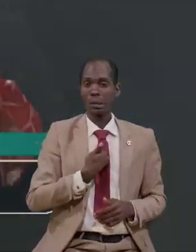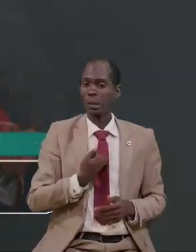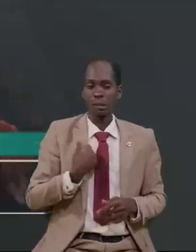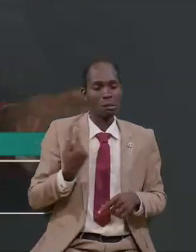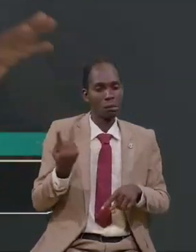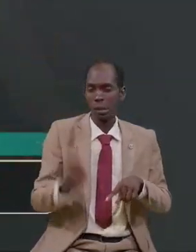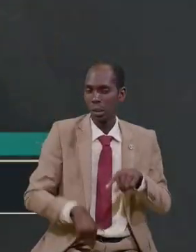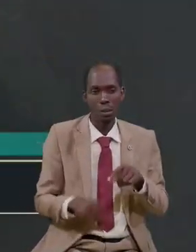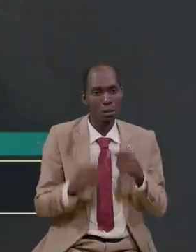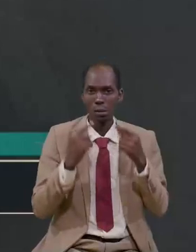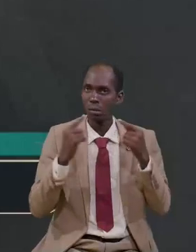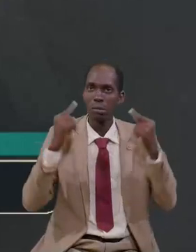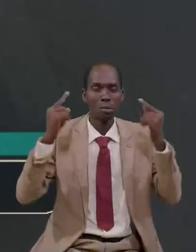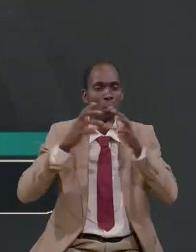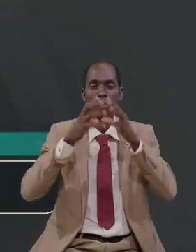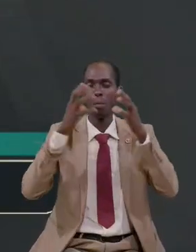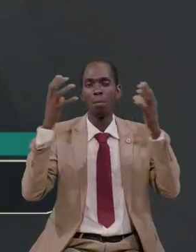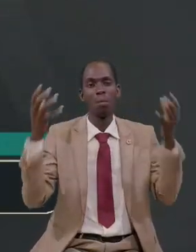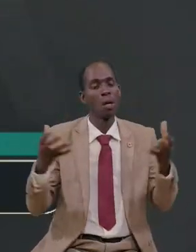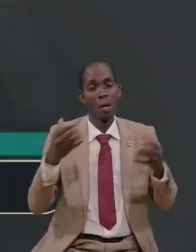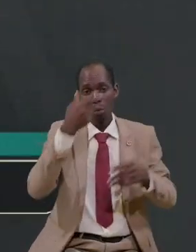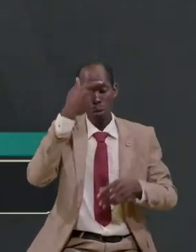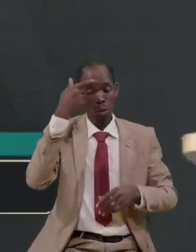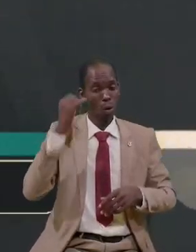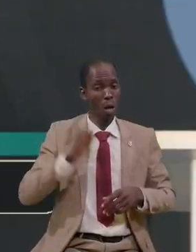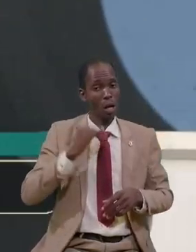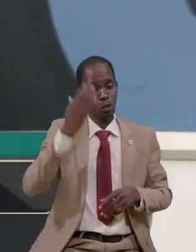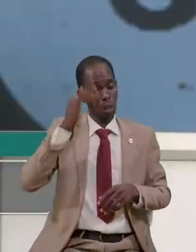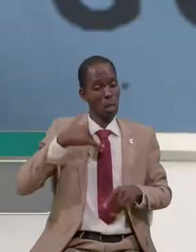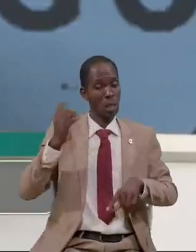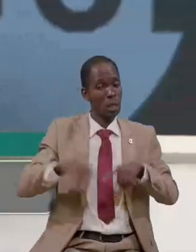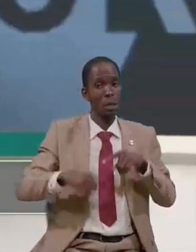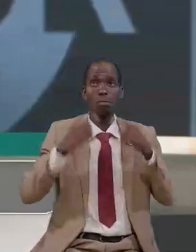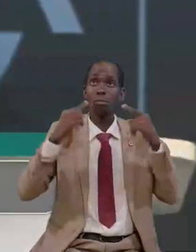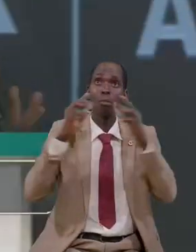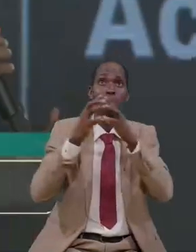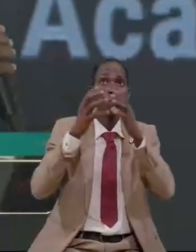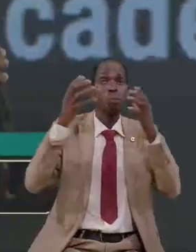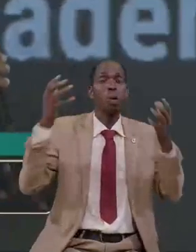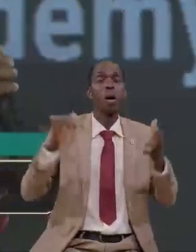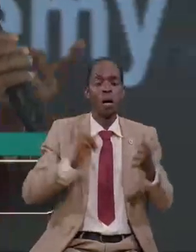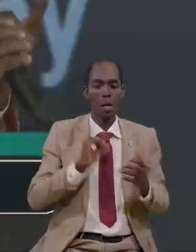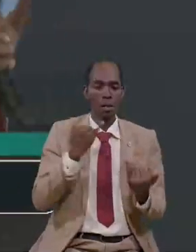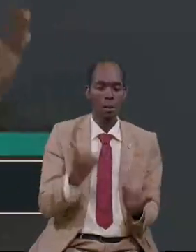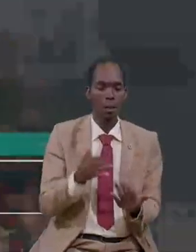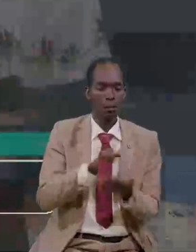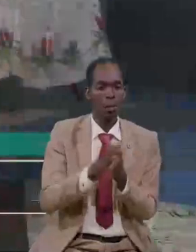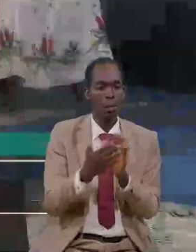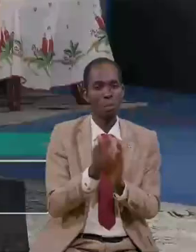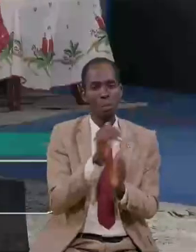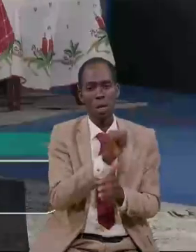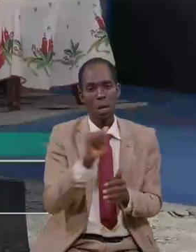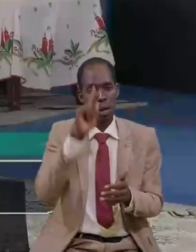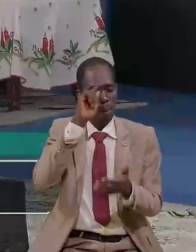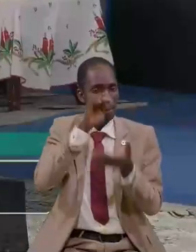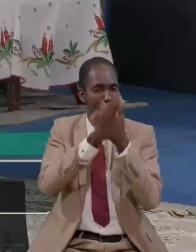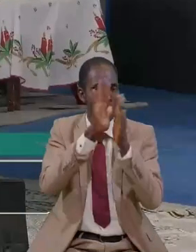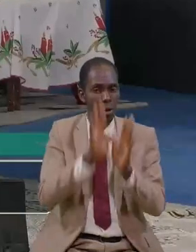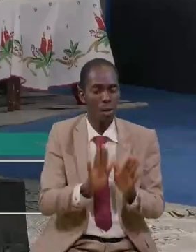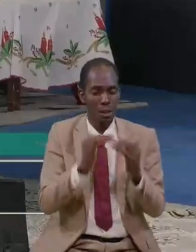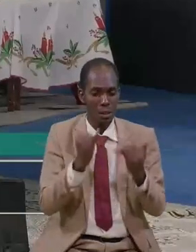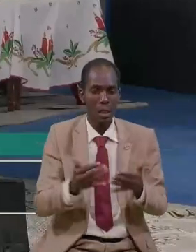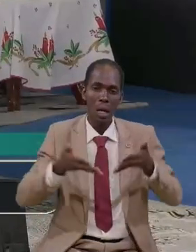d'eux-mêmes, ils ne peuvent rien réaliser. Et pour cela, Je suis devenu croyant et je permets à Christ